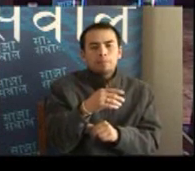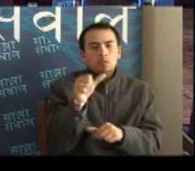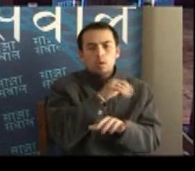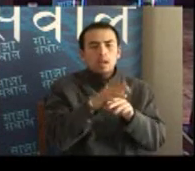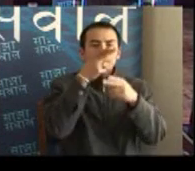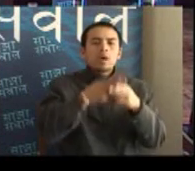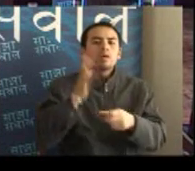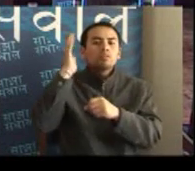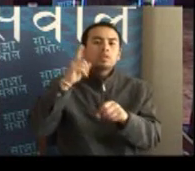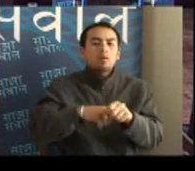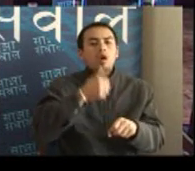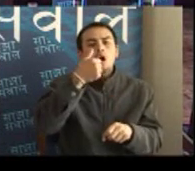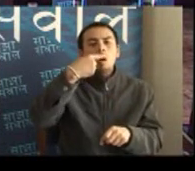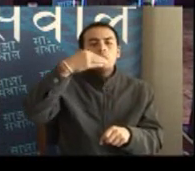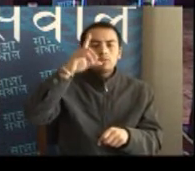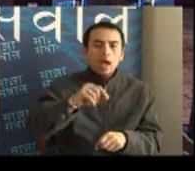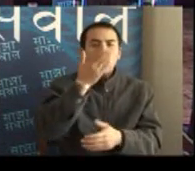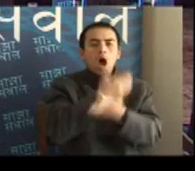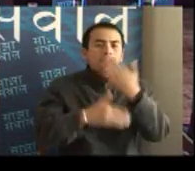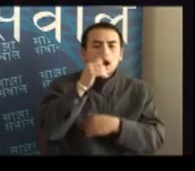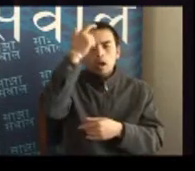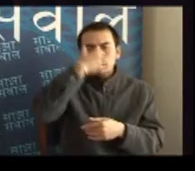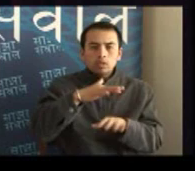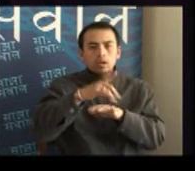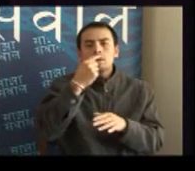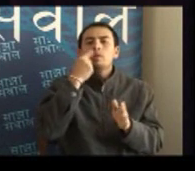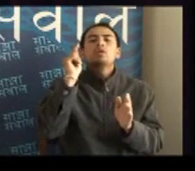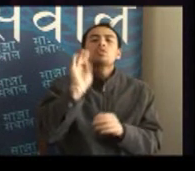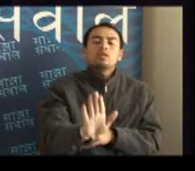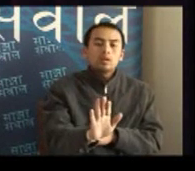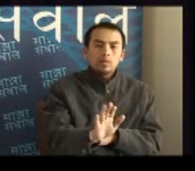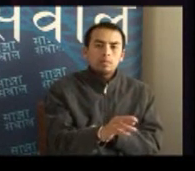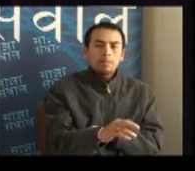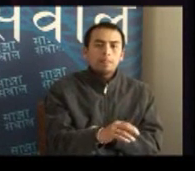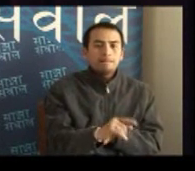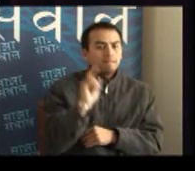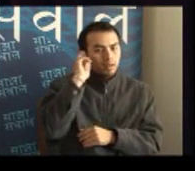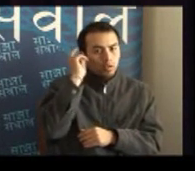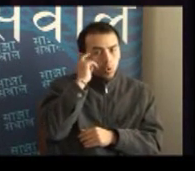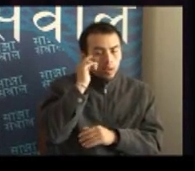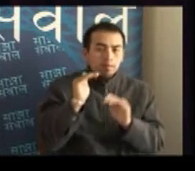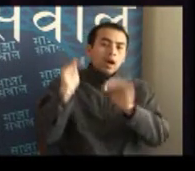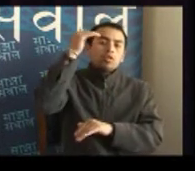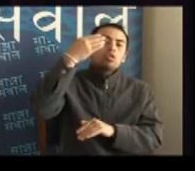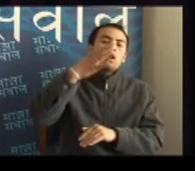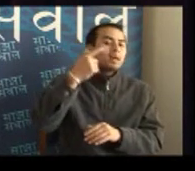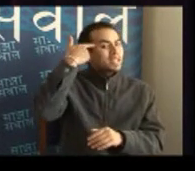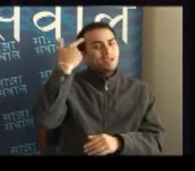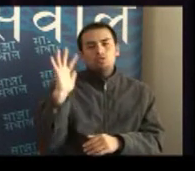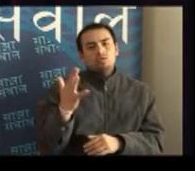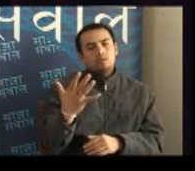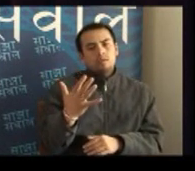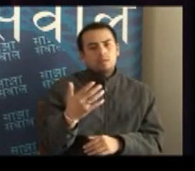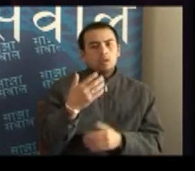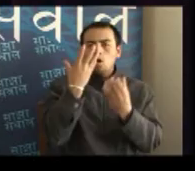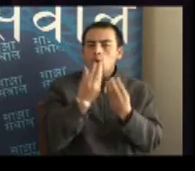उहाँले पनि बजेट ल्याउँदा अन्धा र अपाङ्गता अपाङ्ग व्यक्तिहरूको लागि भन्नुभएको थियो कि यो सोच माथिल्लो लेभलमै यो ज्ञान छैन,